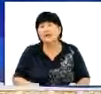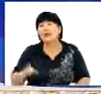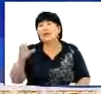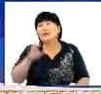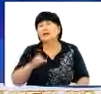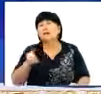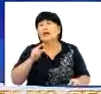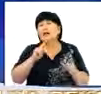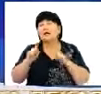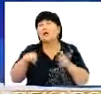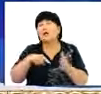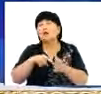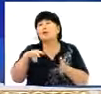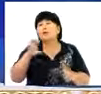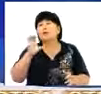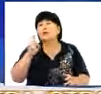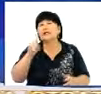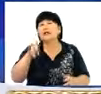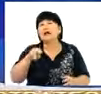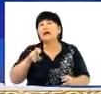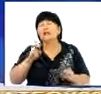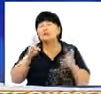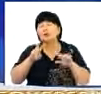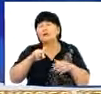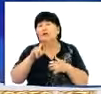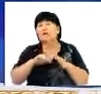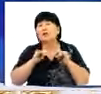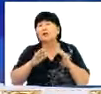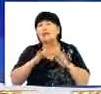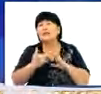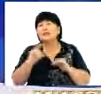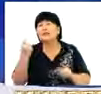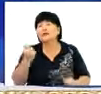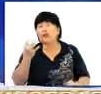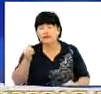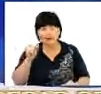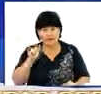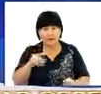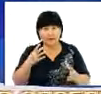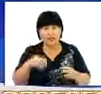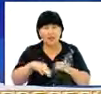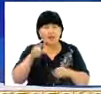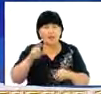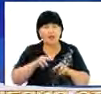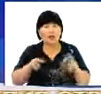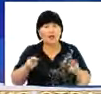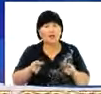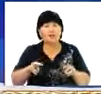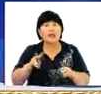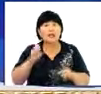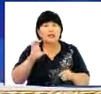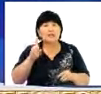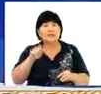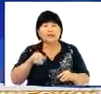В сентябре на сессии городского маслихата будут рассмотрены вопросы развития сельского хозяйства. В эти дни депутаты маслихата изучают